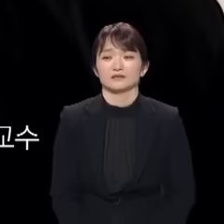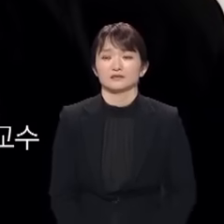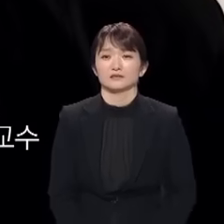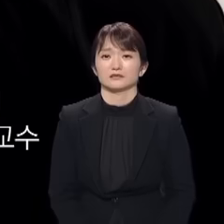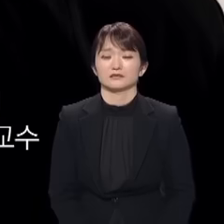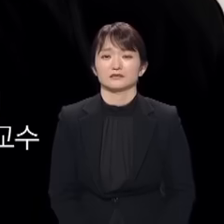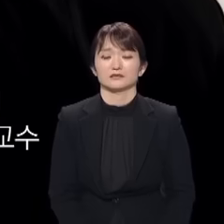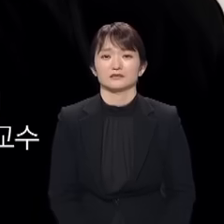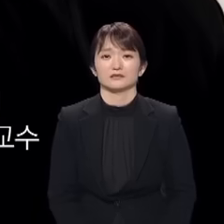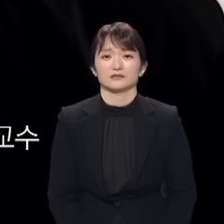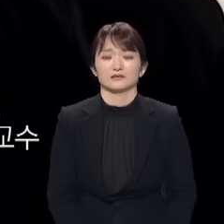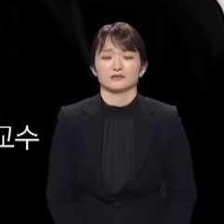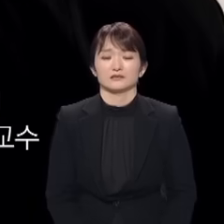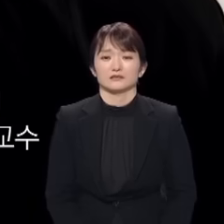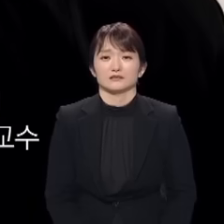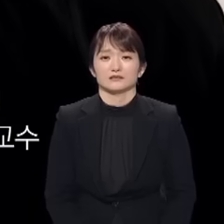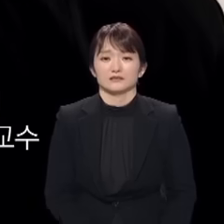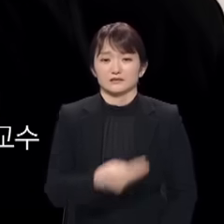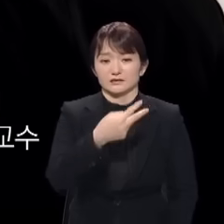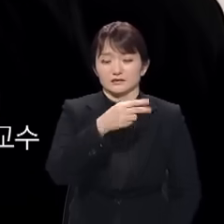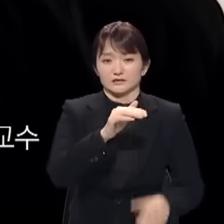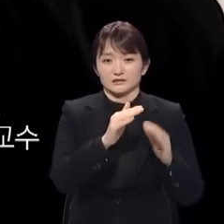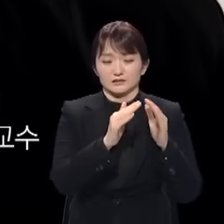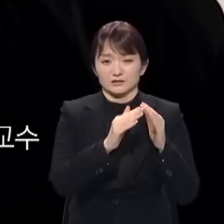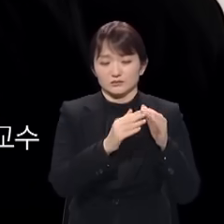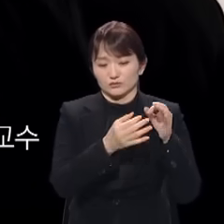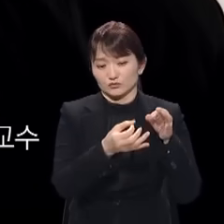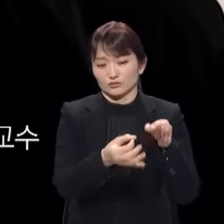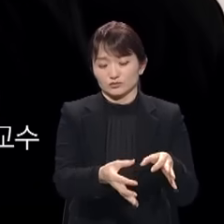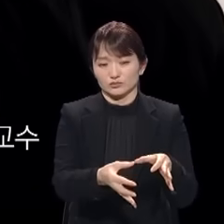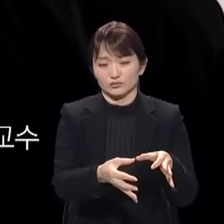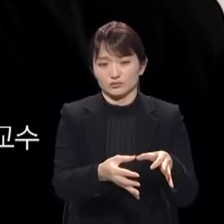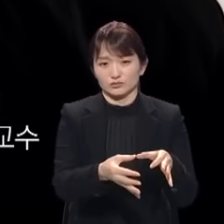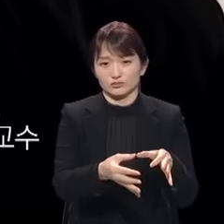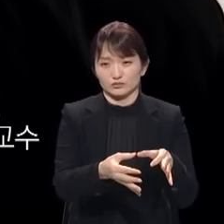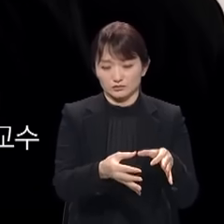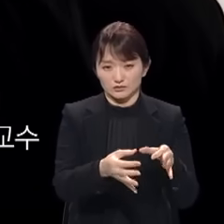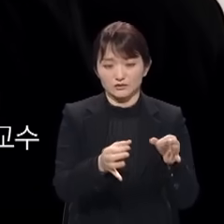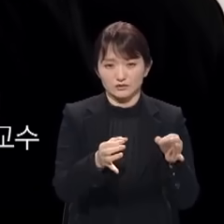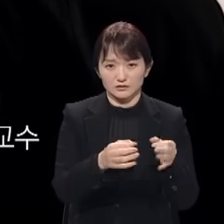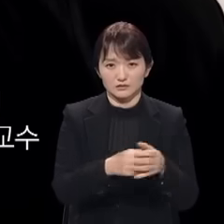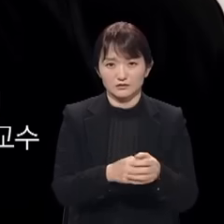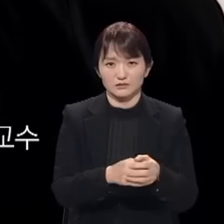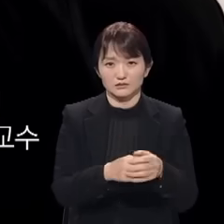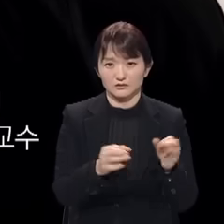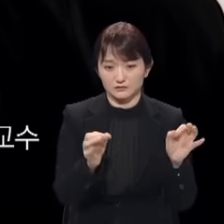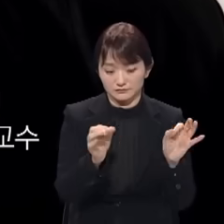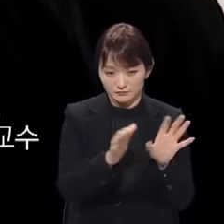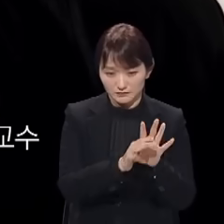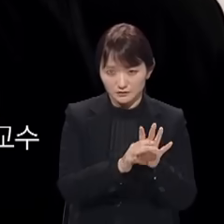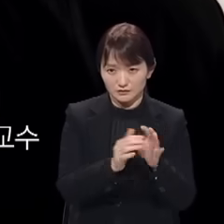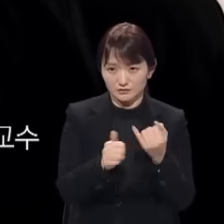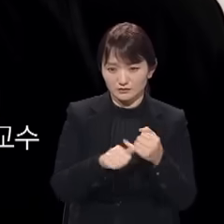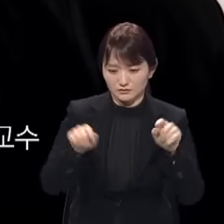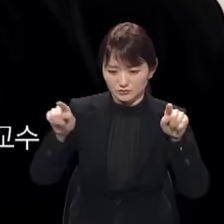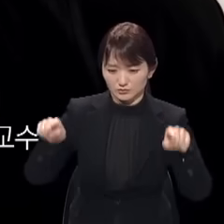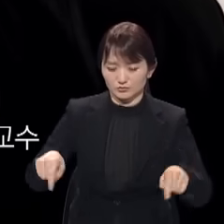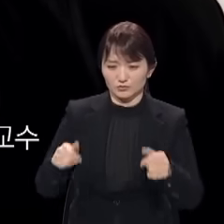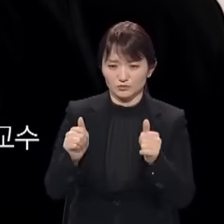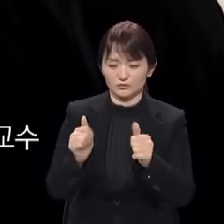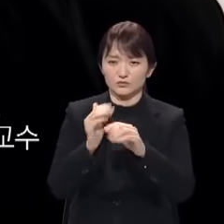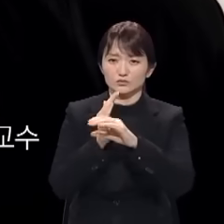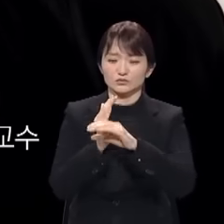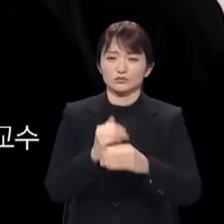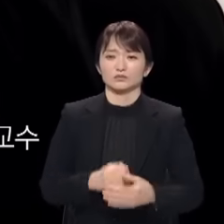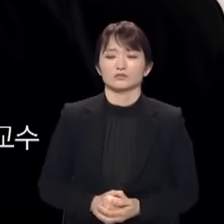사람 입장에서 시가까지 저렇게 털어먹었다. 네. 그래서 이혼 소송 진행 중이라고 얘기를 하고 있고요. 다만 피해자들은 그렇게 많은 돈을